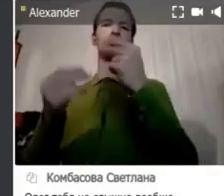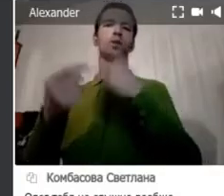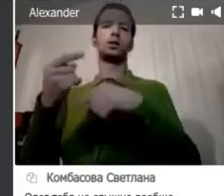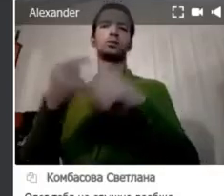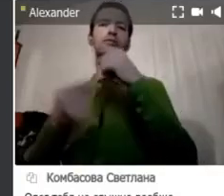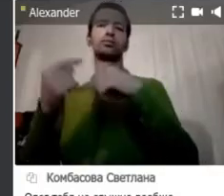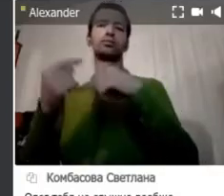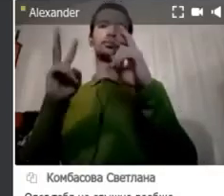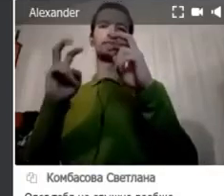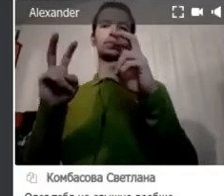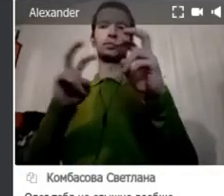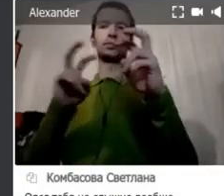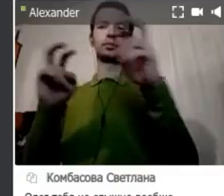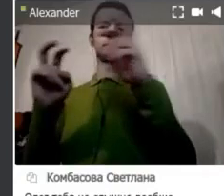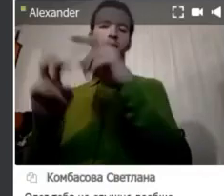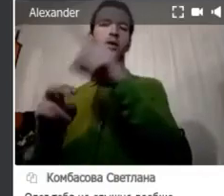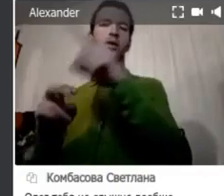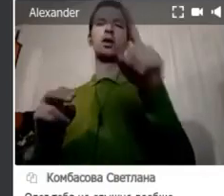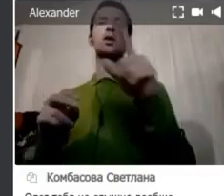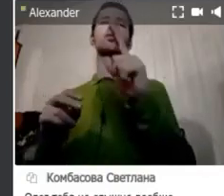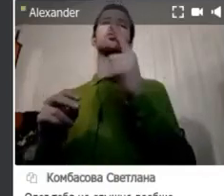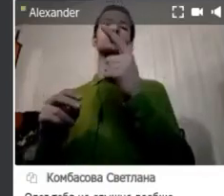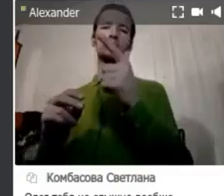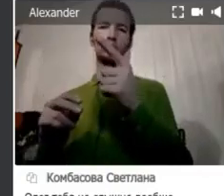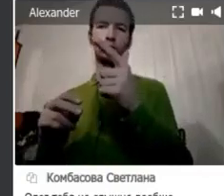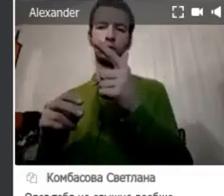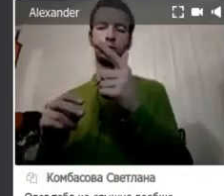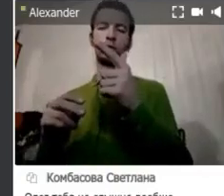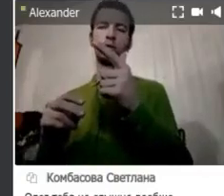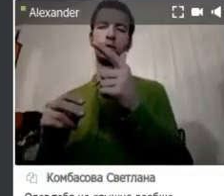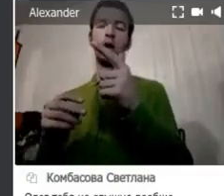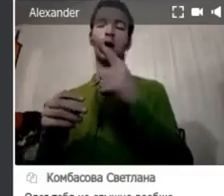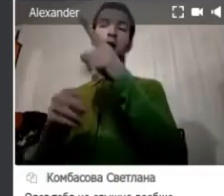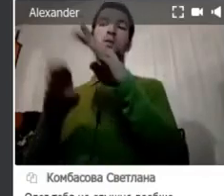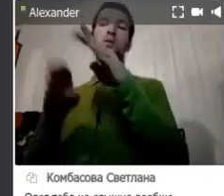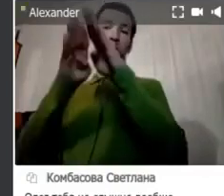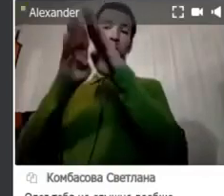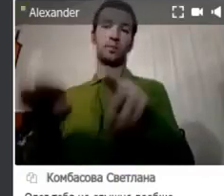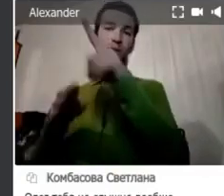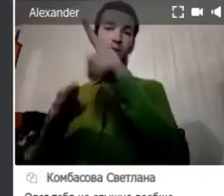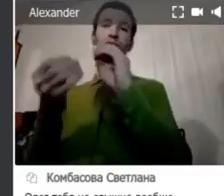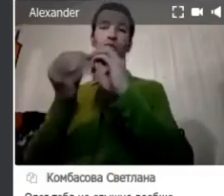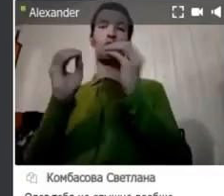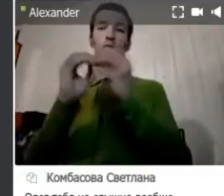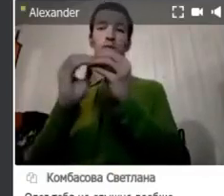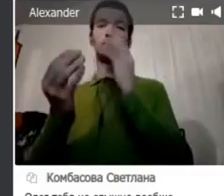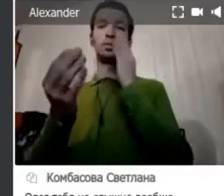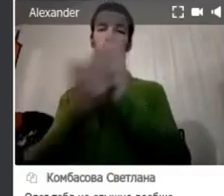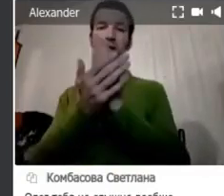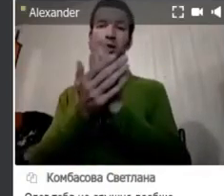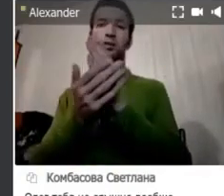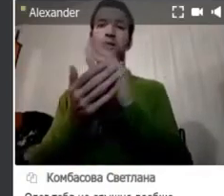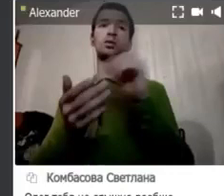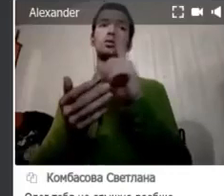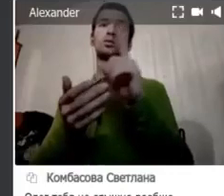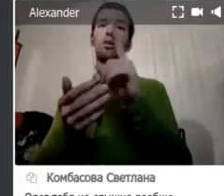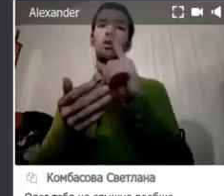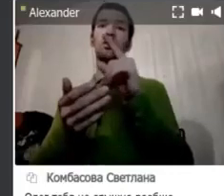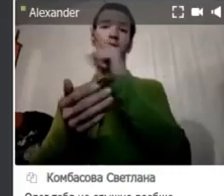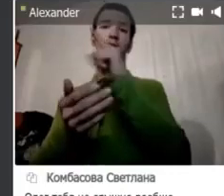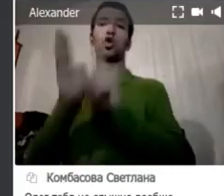любая пирамида финансовая – это махинации. И в России, как ни странно, Россия первая страна,